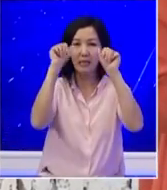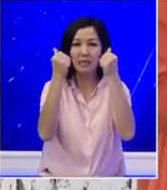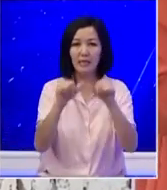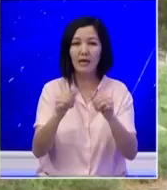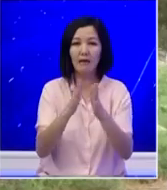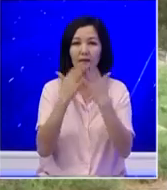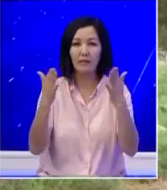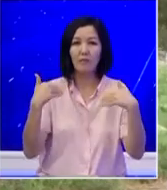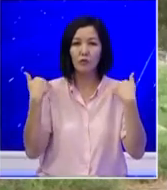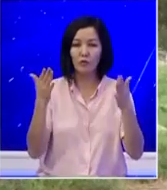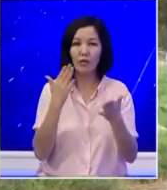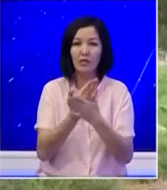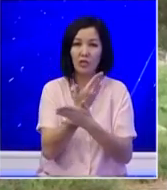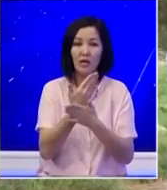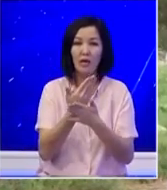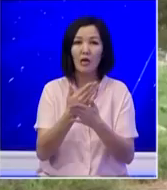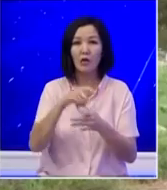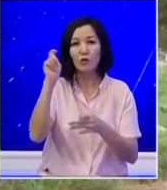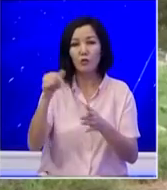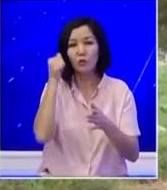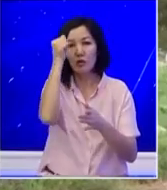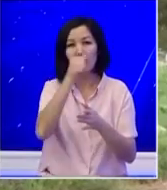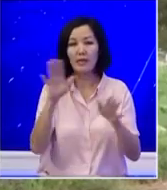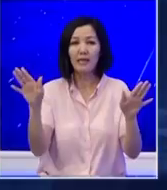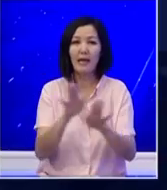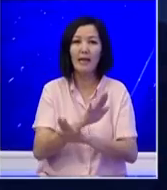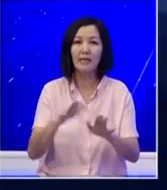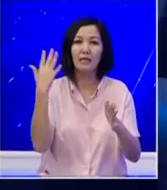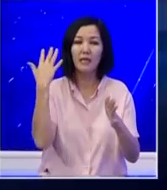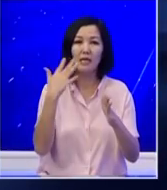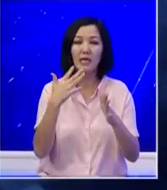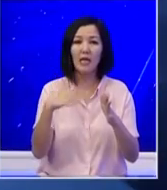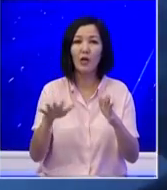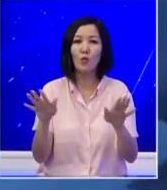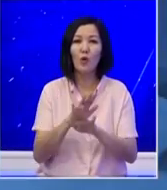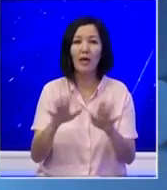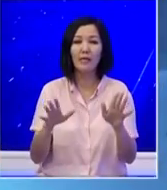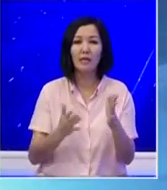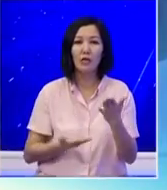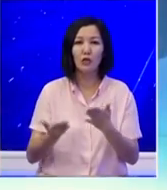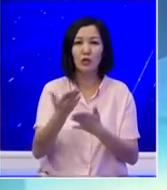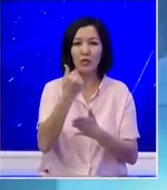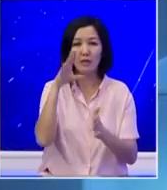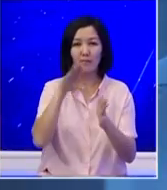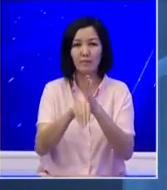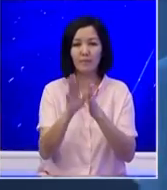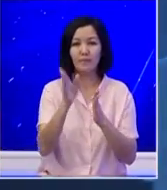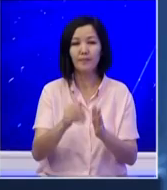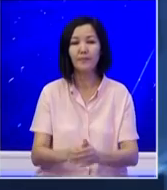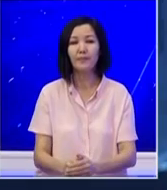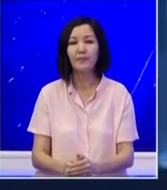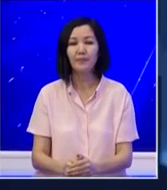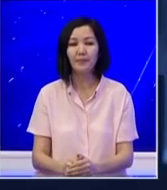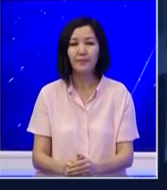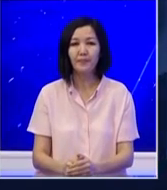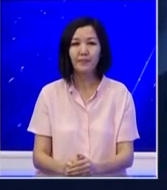кітап жарыққа шығады. Сондай-ақ соғыс жылдарындағы әйгілі әндерден 50 ән жинағы дайындалады. Елдана Серікбайқызы, Ержан Дүйсен, жетісу